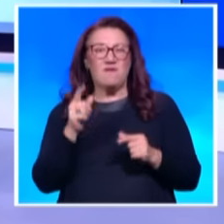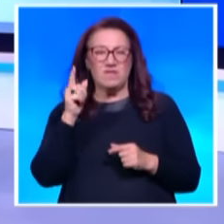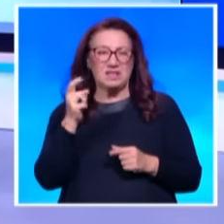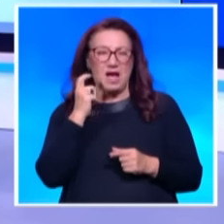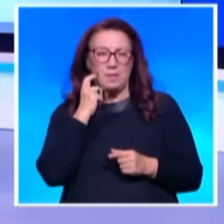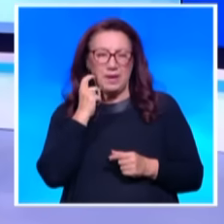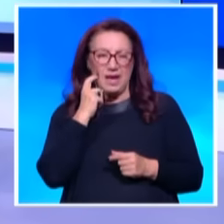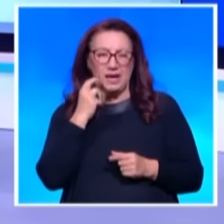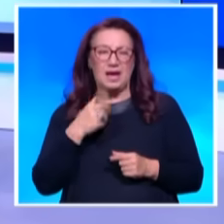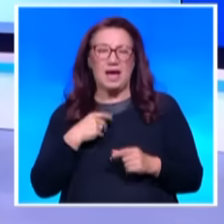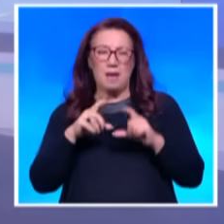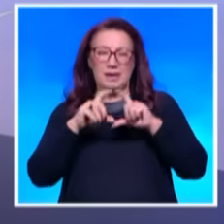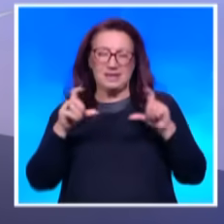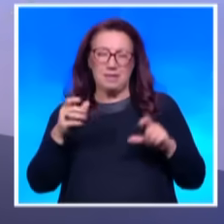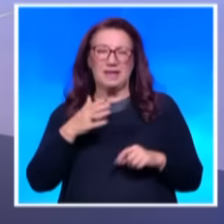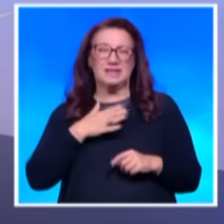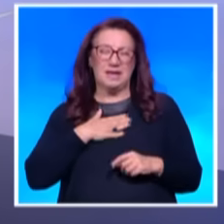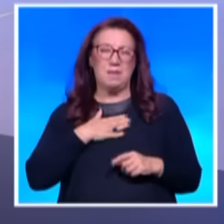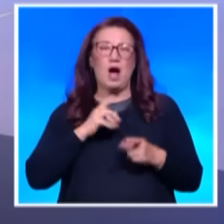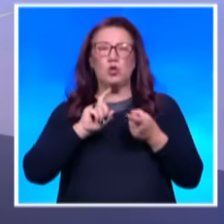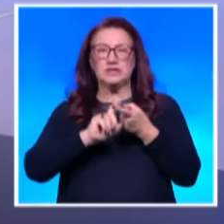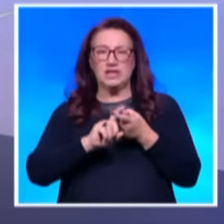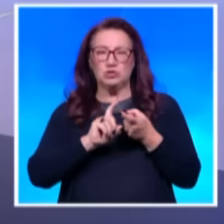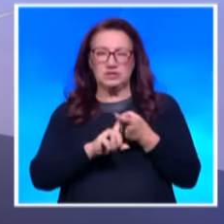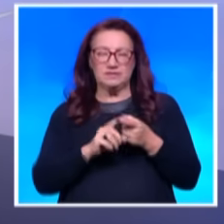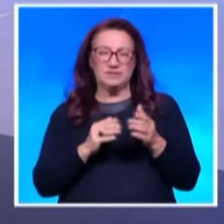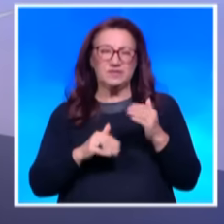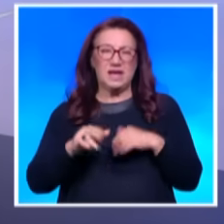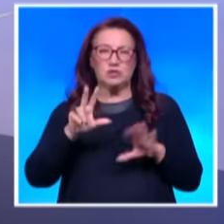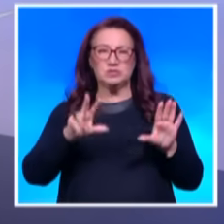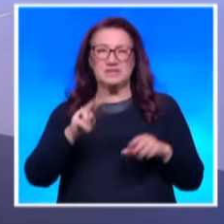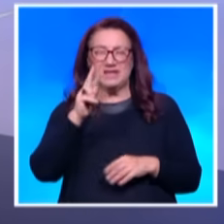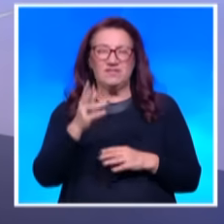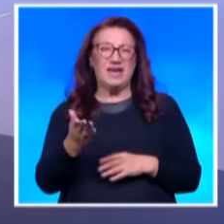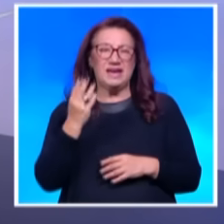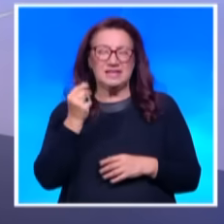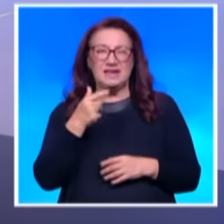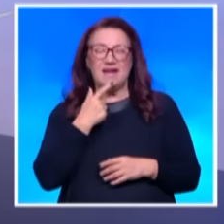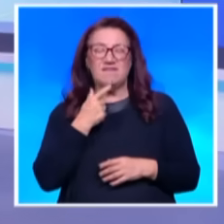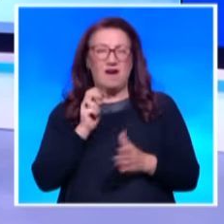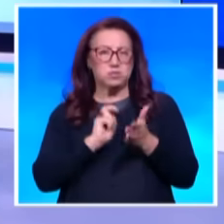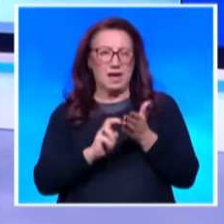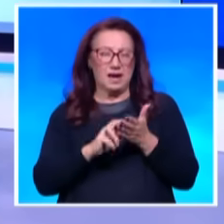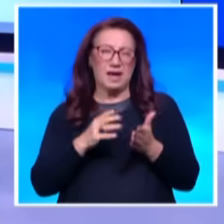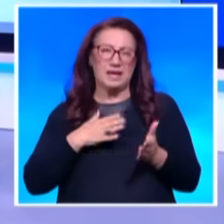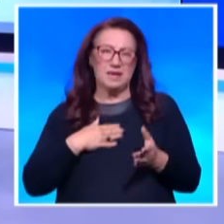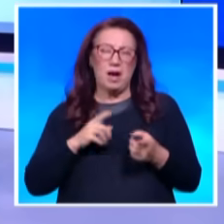Възраждане Костадин Костадинов. Над 82 000 лева в банка има лидерът на БСП Корнелия Нинова, както и 3 000 лева на